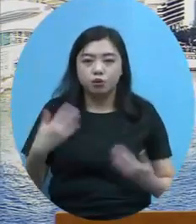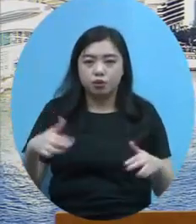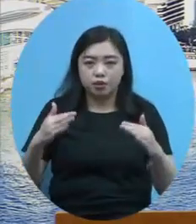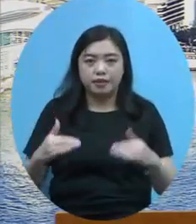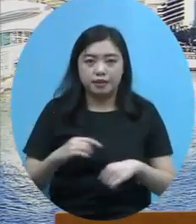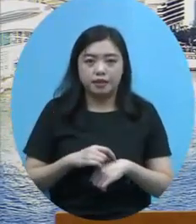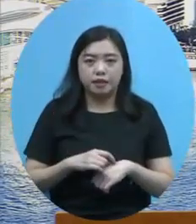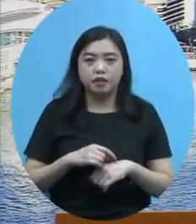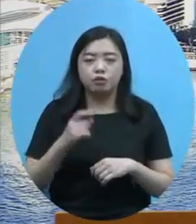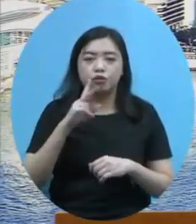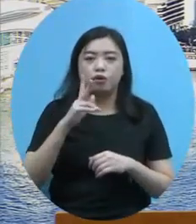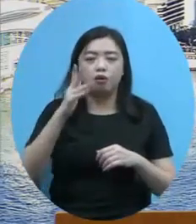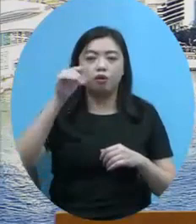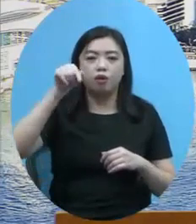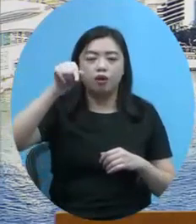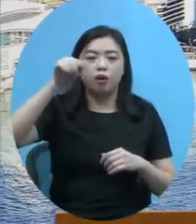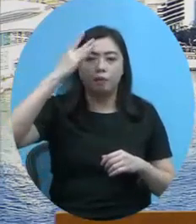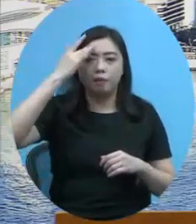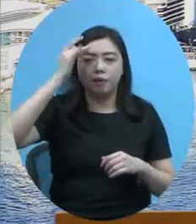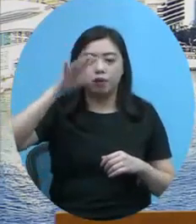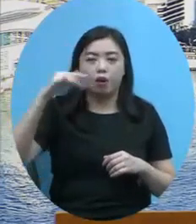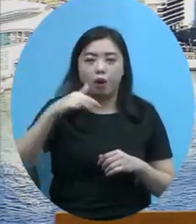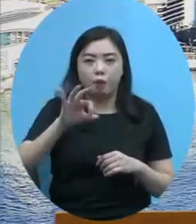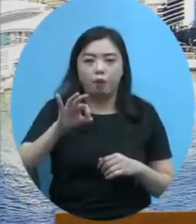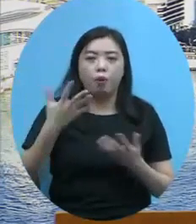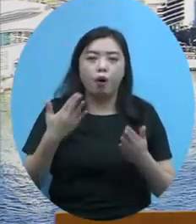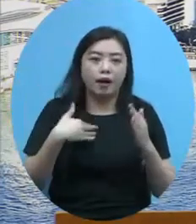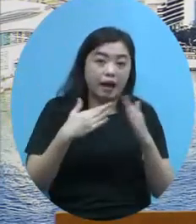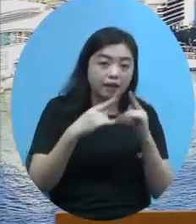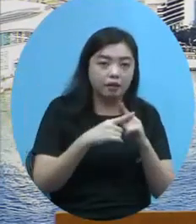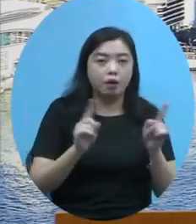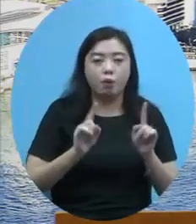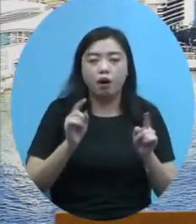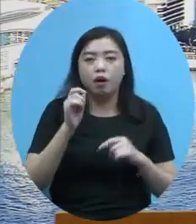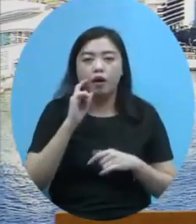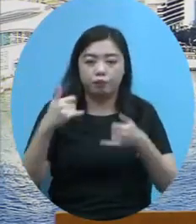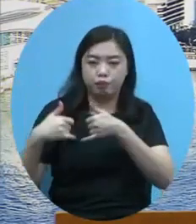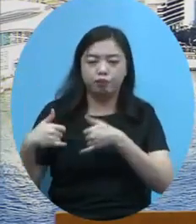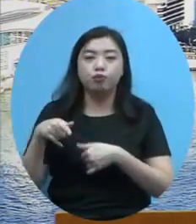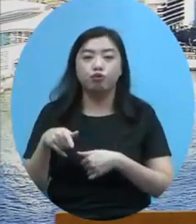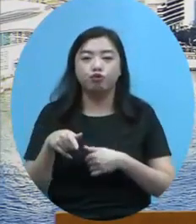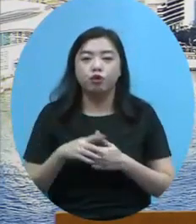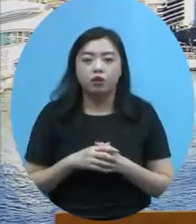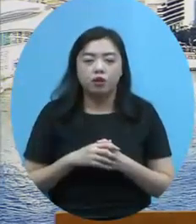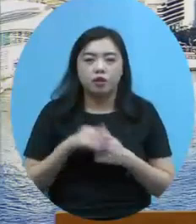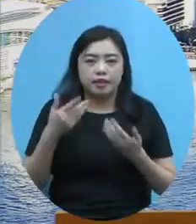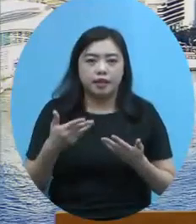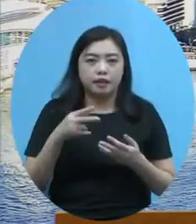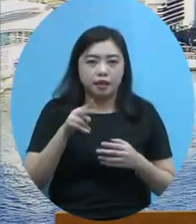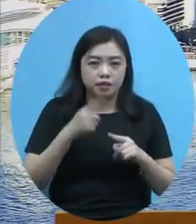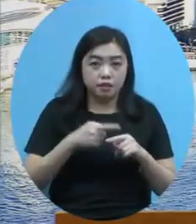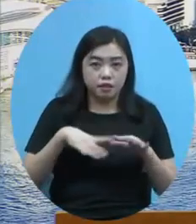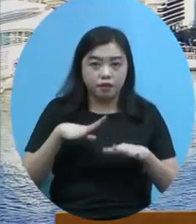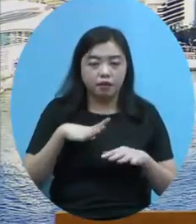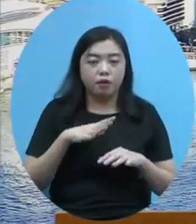案咧，就係同呢啲嘅冇源頭嘅個案有流行病關聯啦，可能係屋企人啊，或者即係密切接觸者。咁我哋相信現時睇翻個情